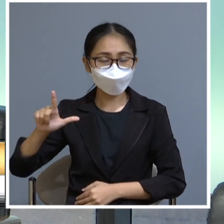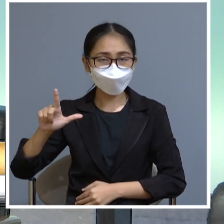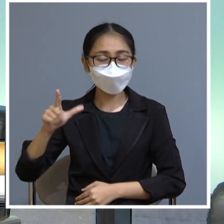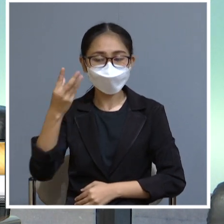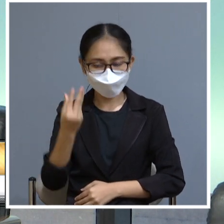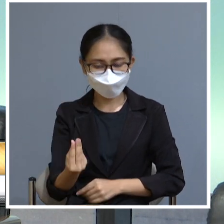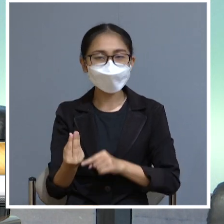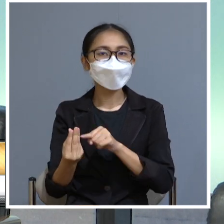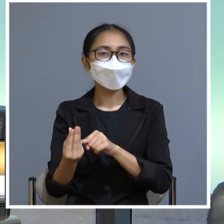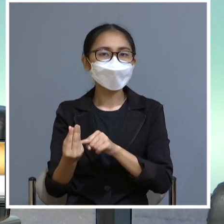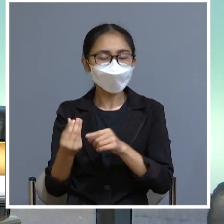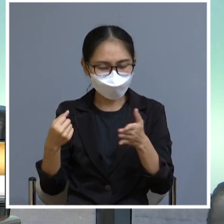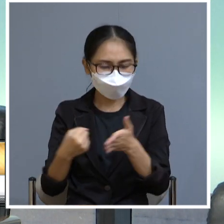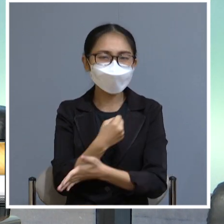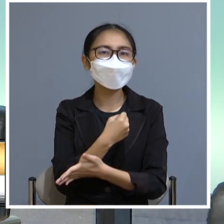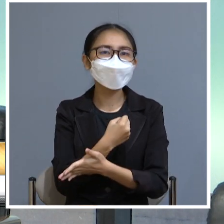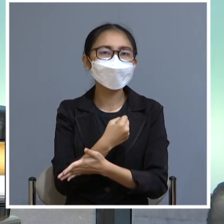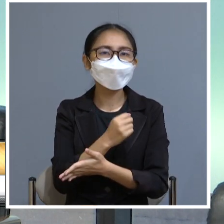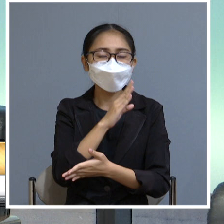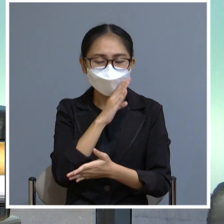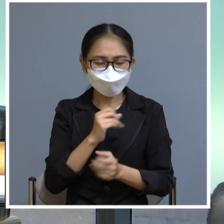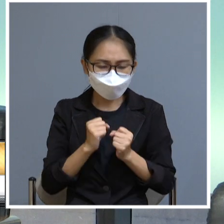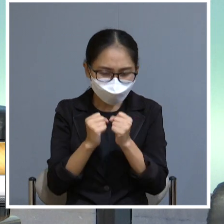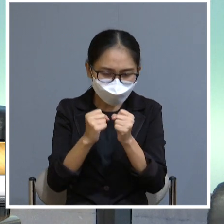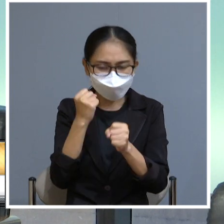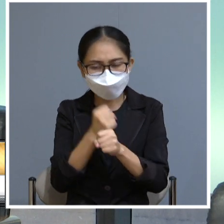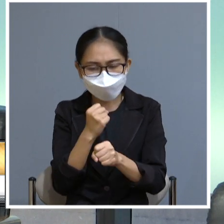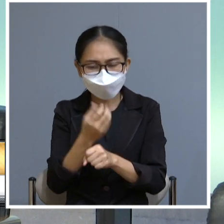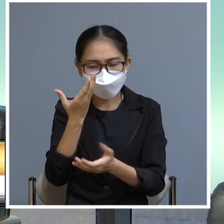ี่เสียดายเหมือนกันว่าพอพยายามอย่เต็ที่แล้